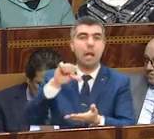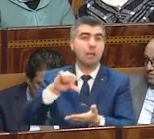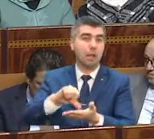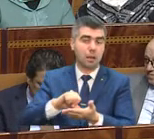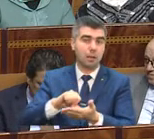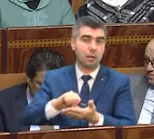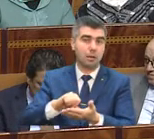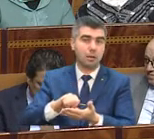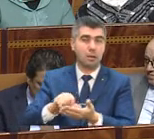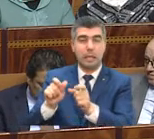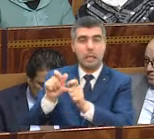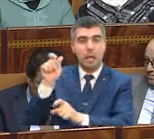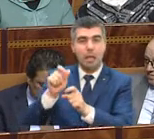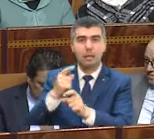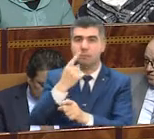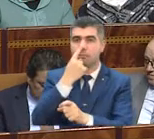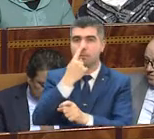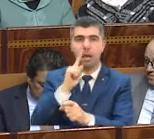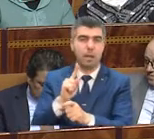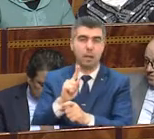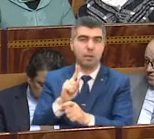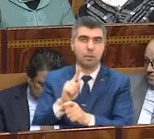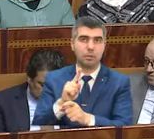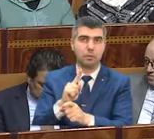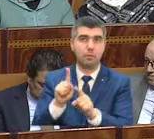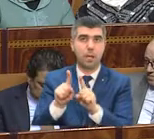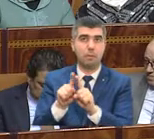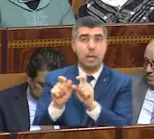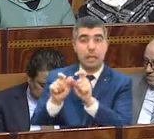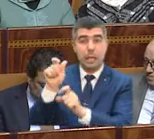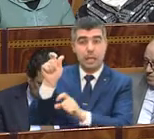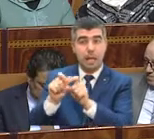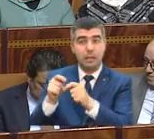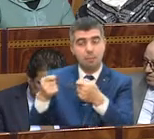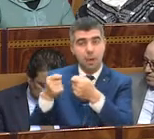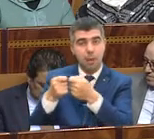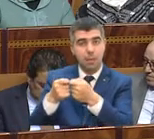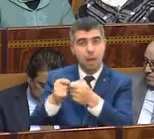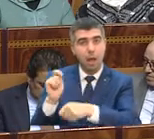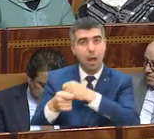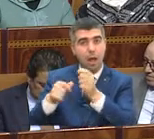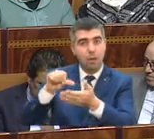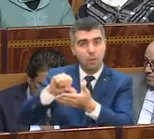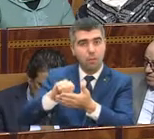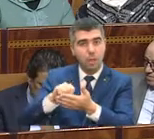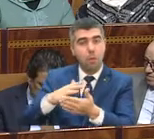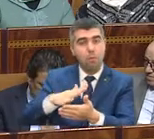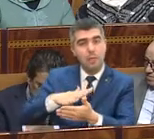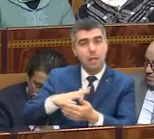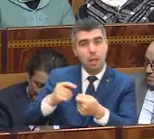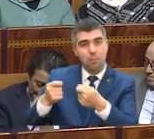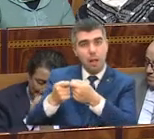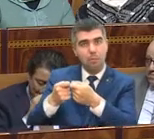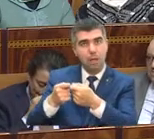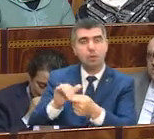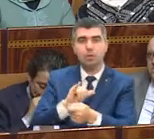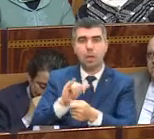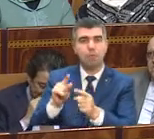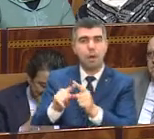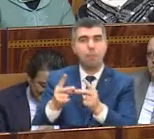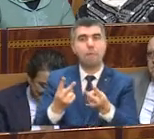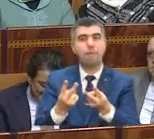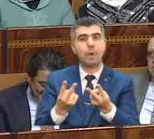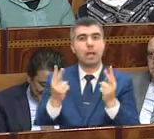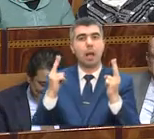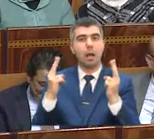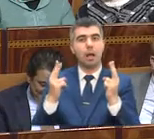كتقول لهم من هذا منكر، راه حشومات. والسيد كتطبق عليه بحال كتطبق عليه في الباديه، راه حرام ما يمكنش. واش غير نتوما عندكم الفيلات وعندكم كذا كتبنيو الفيلات